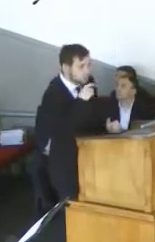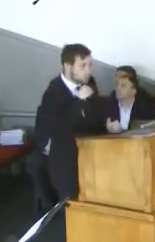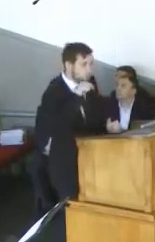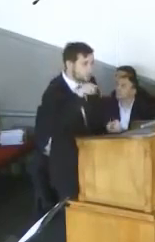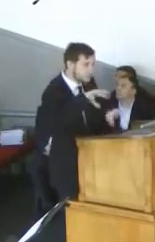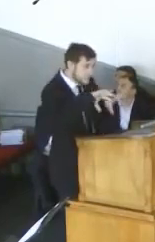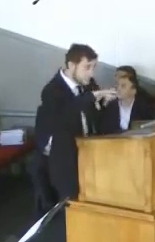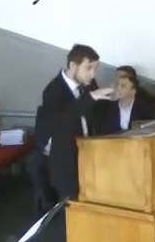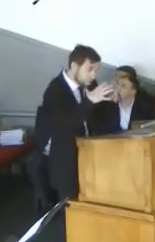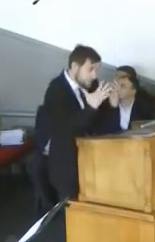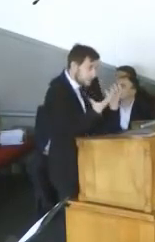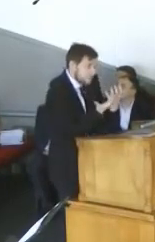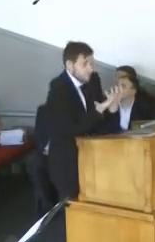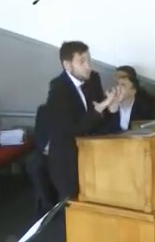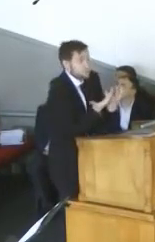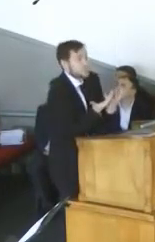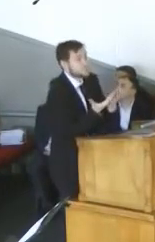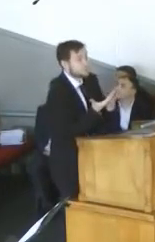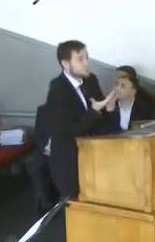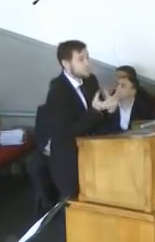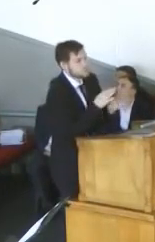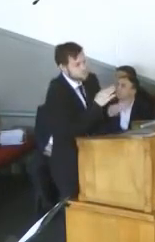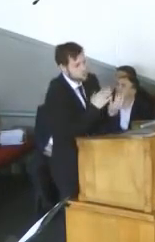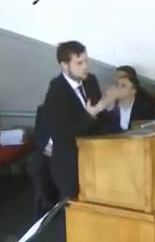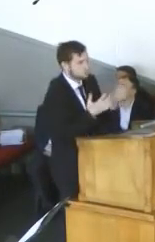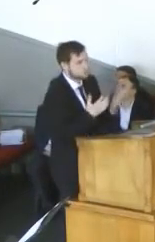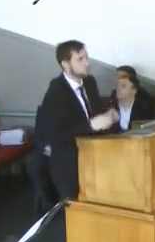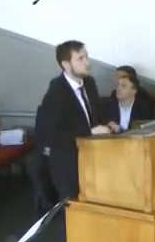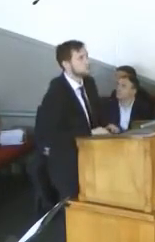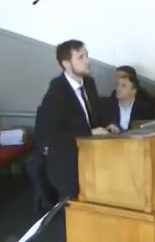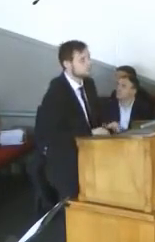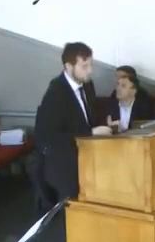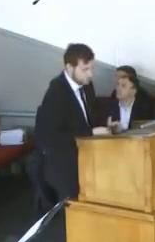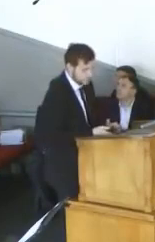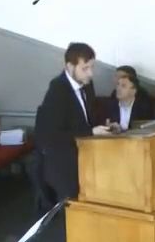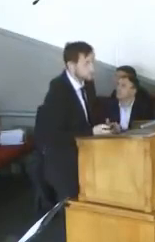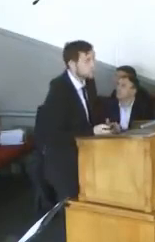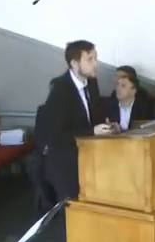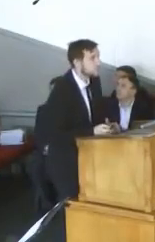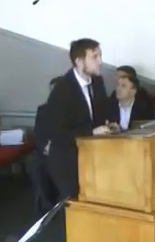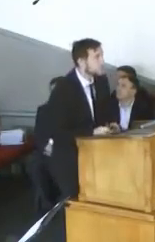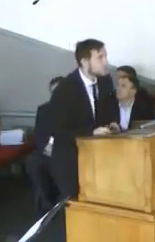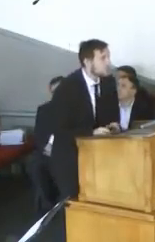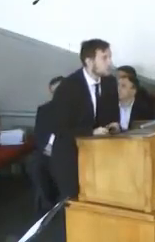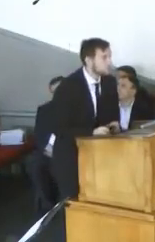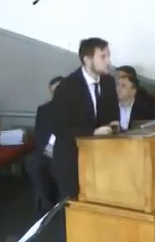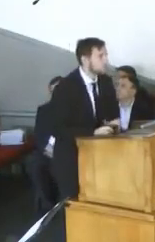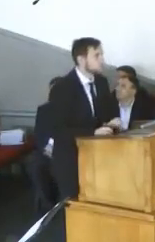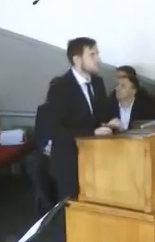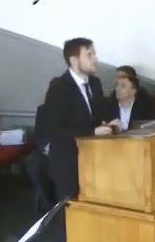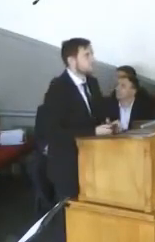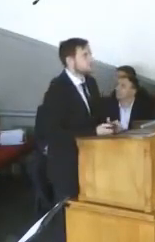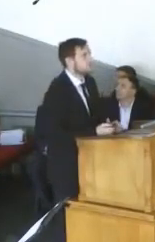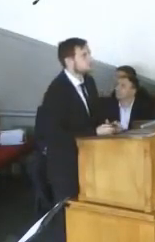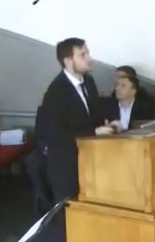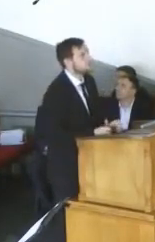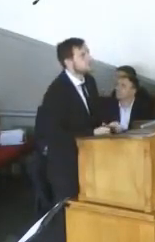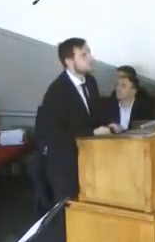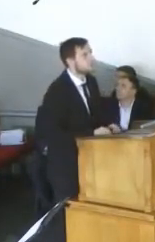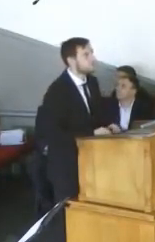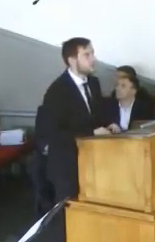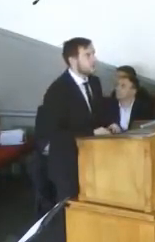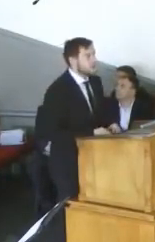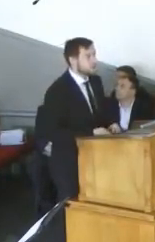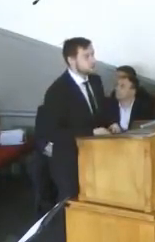просто обгоріли і навіть так запеклися, що, ну, неможливо було перегортати. Ось, ну, якби так воно